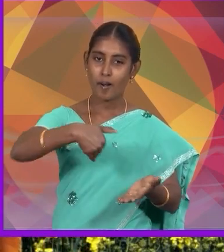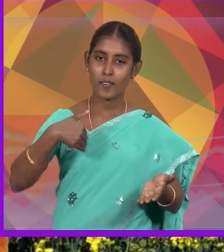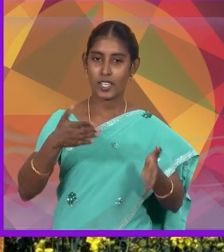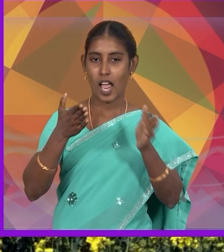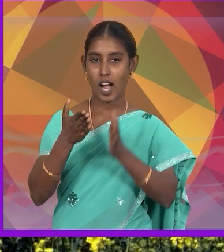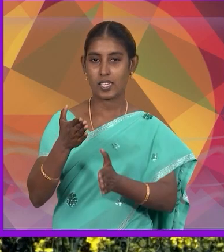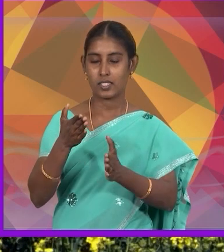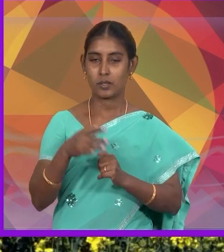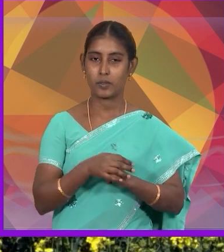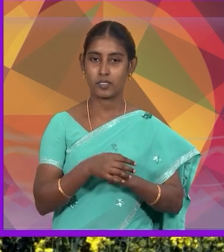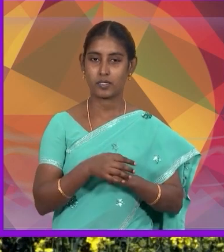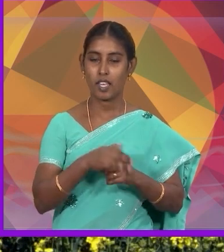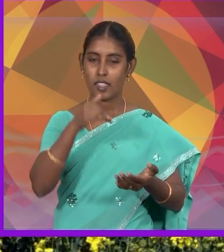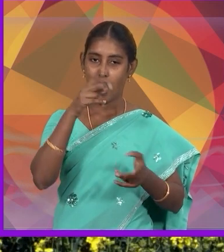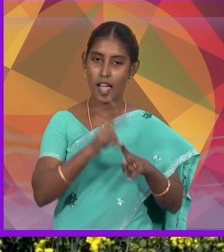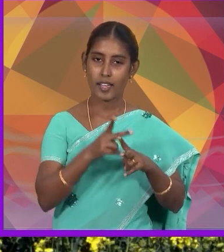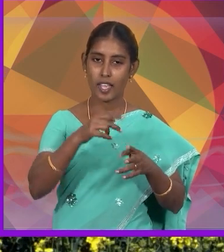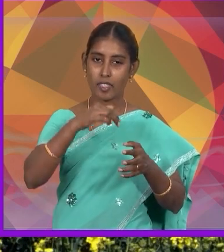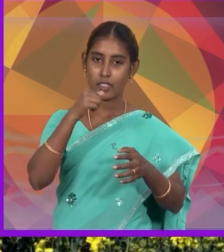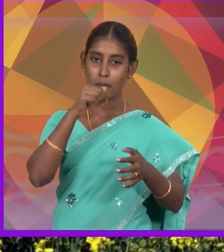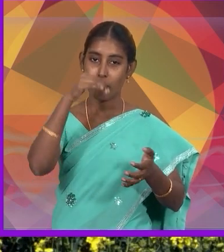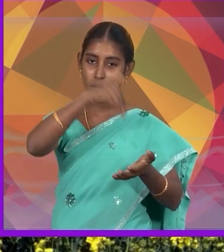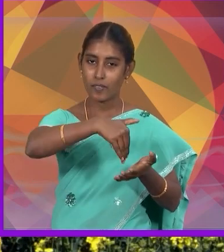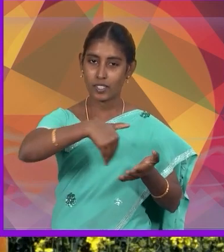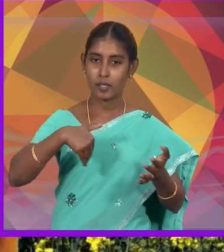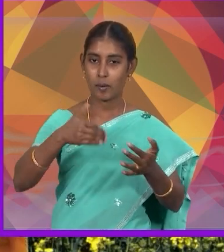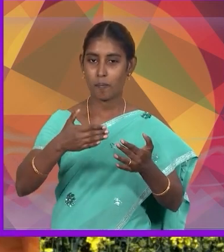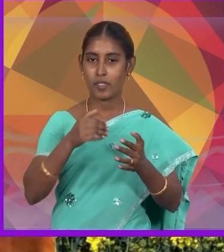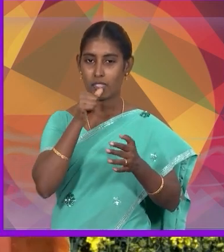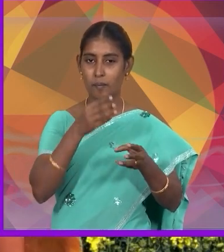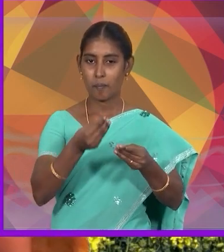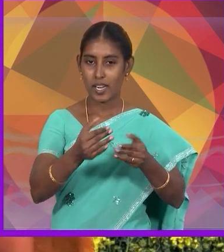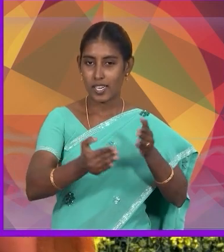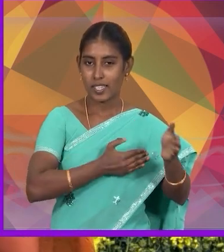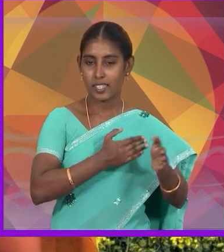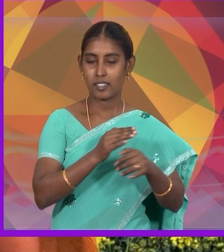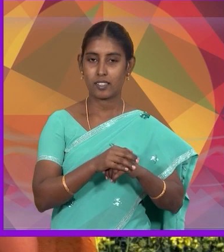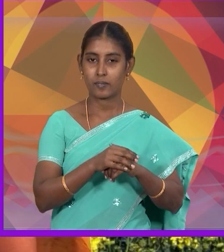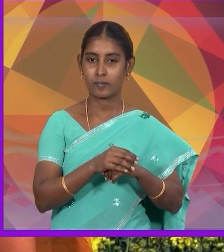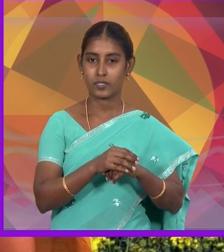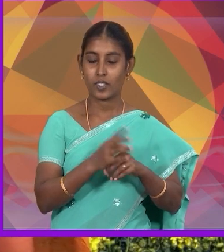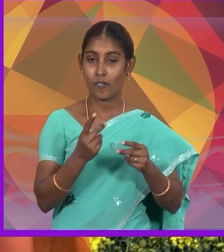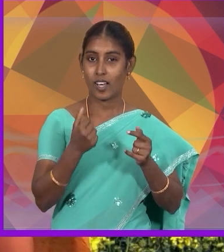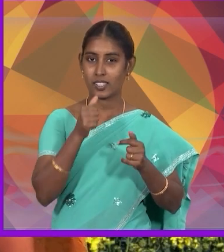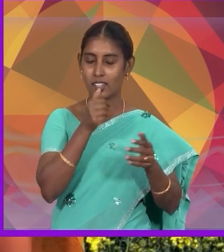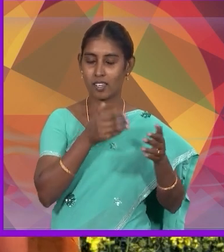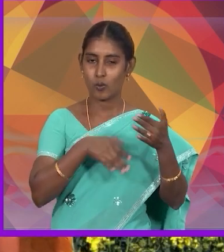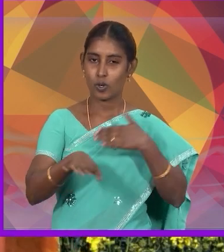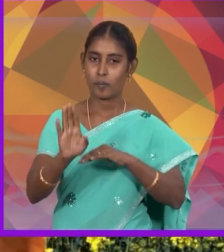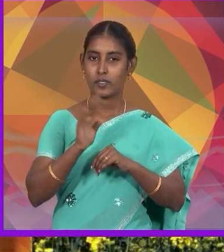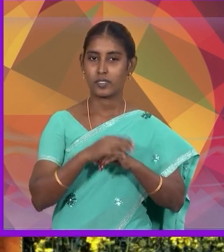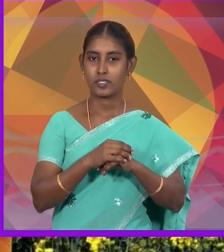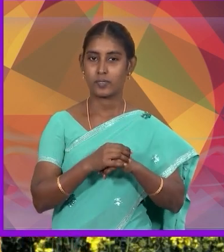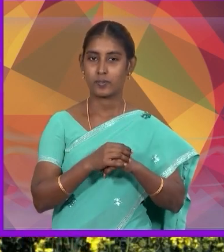அடைச்சிருப்பாங்க. அந்த மண்வெட்டியை பயன்படுத்தி அந்த மண்ணை நீக்கிட்டாங்கன்னா நல்லா தண்ணி வந்து இந்த வயலுக்கு பாஞ்சிருங்க. இப்ப